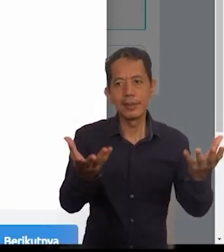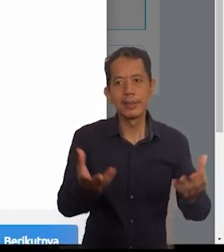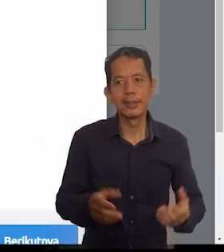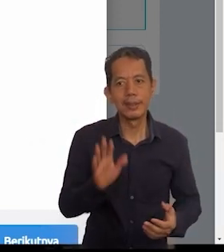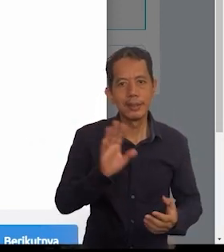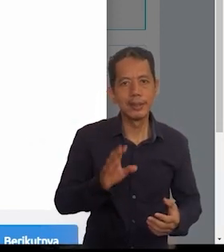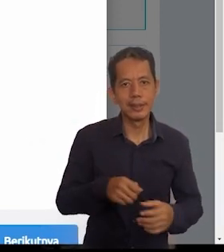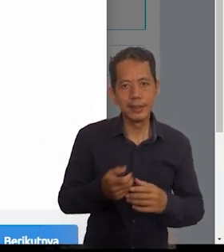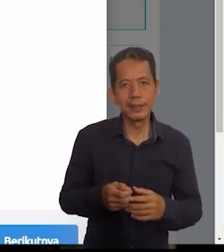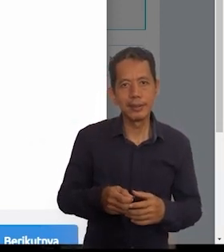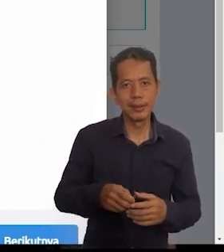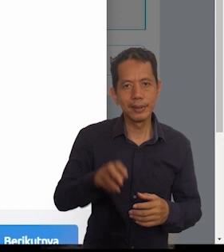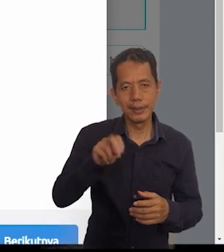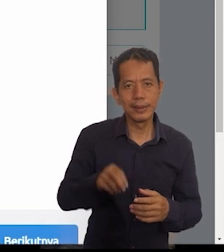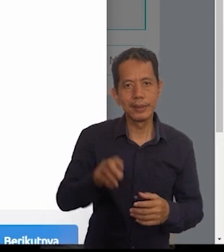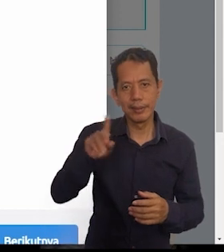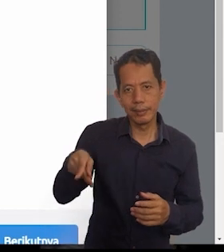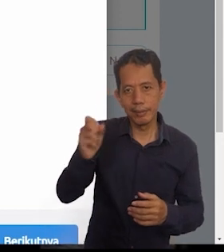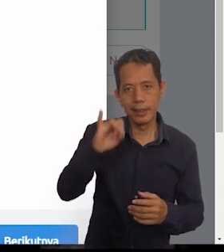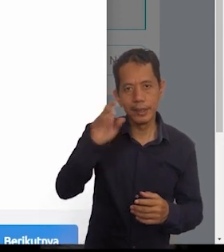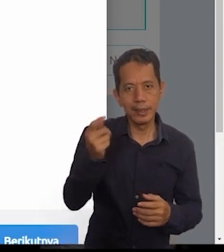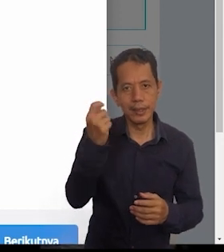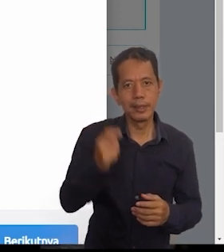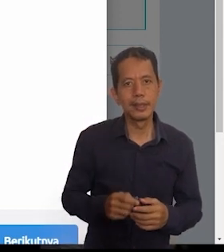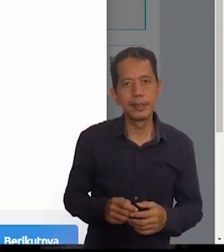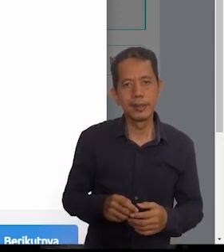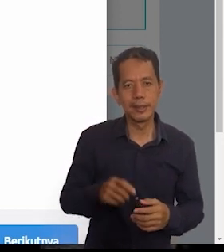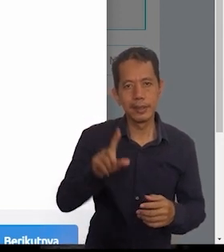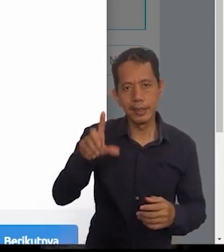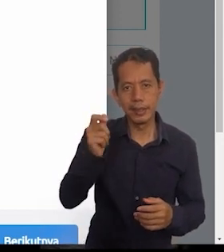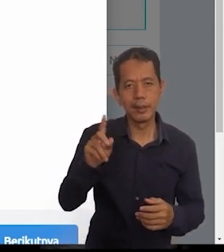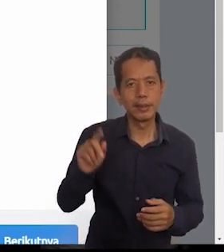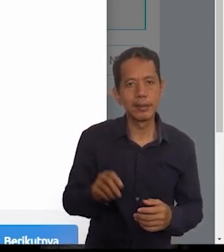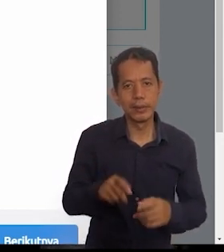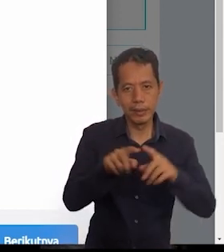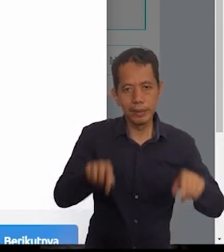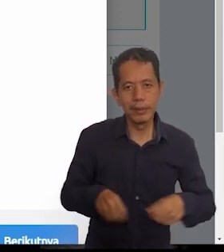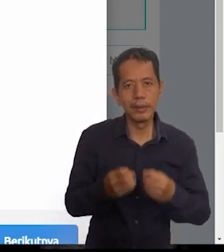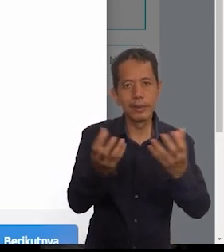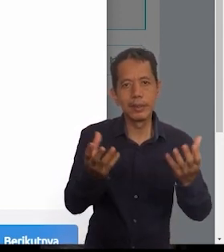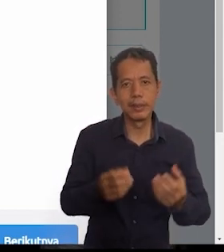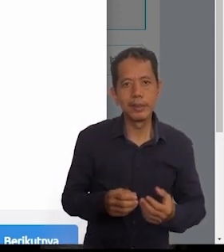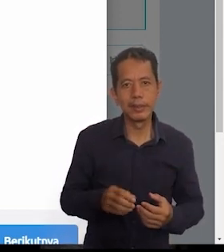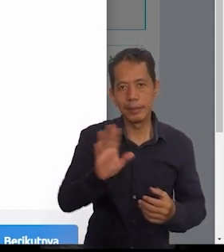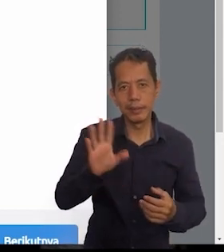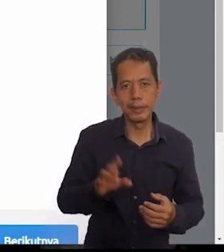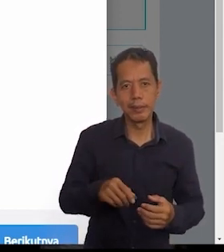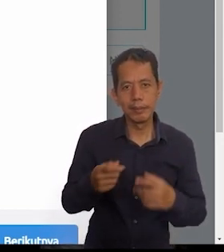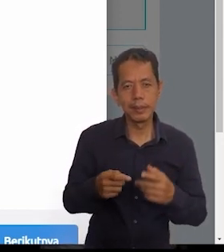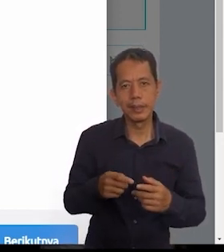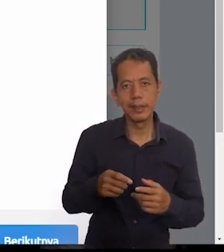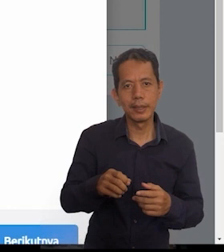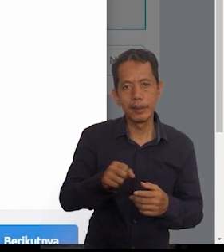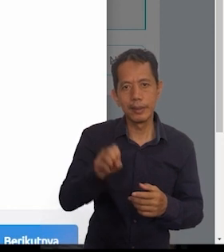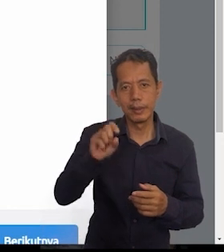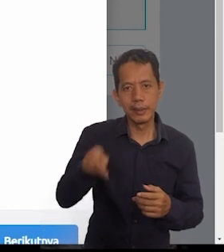sedang dinyatakan pilot, lalu surat keterangan tidak pernah sebagai terpidana.